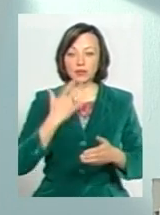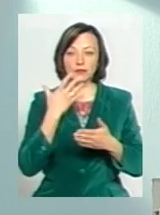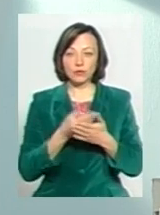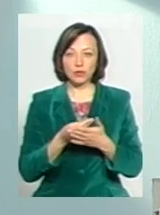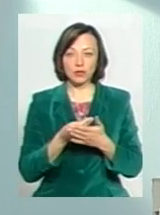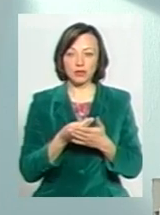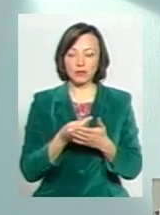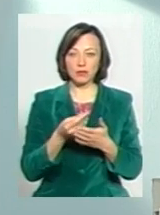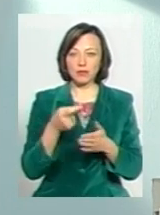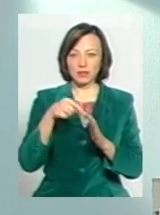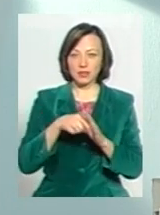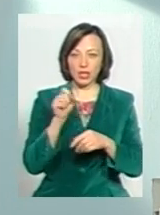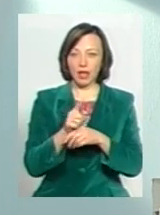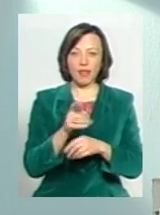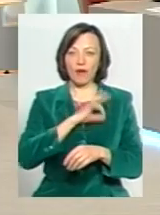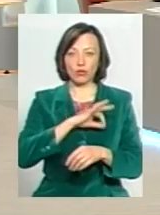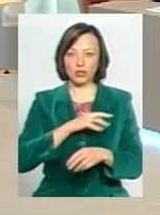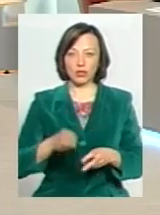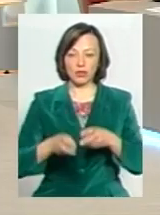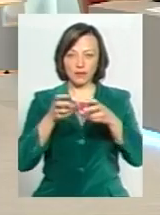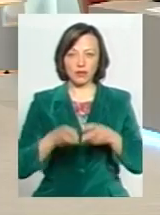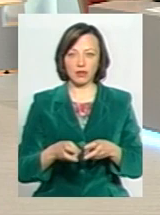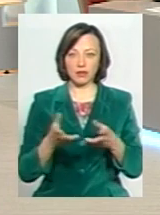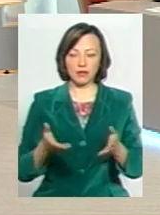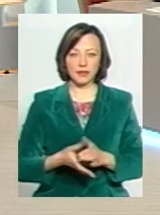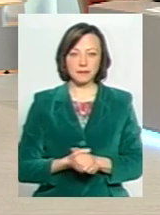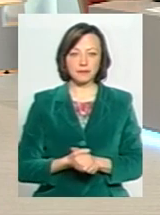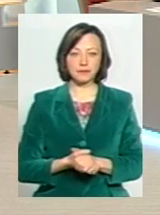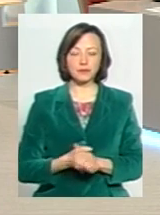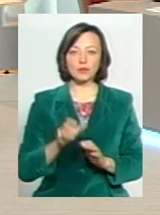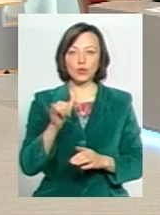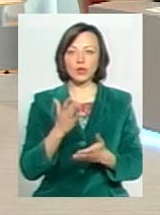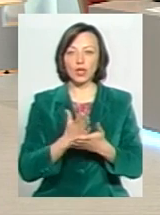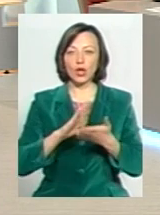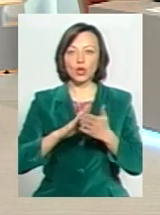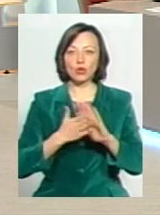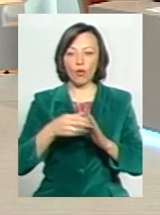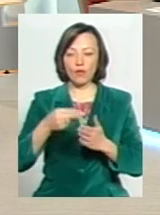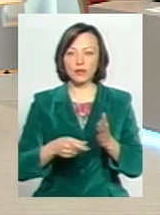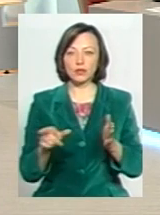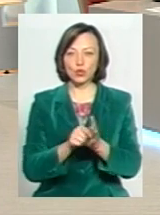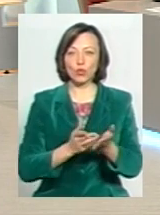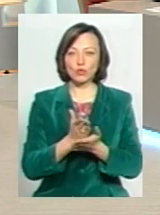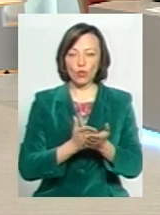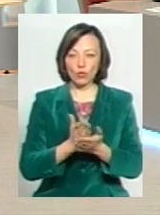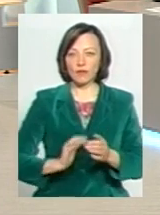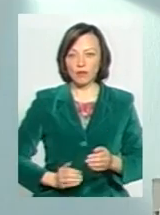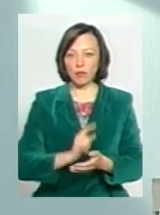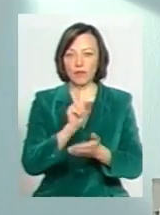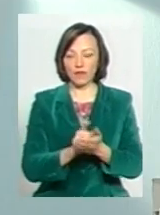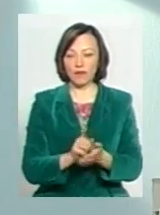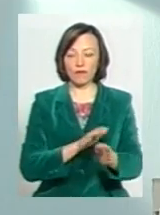вони не експлуатують ліфта, вони навіть рубільник на ліфті не включають. У них є договір з обслуговуючою компанією, яка і зобов'язана